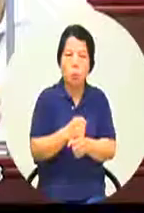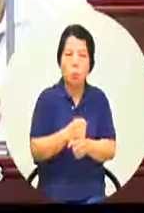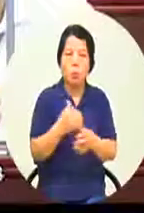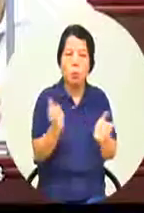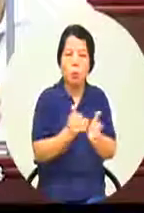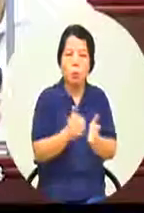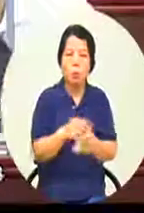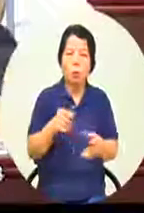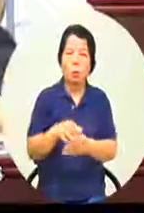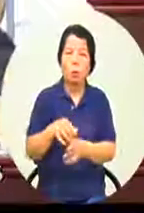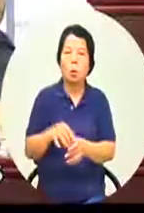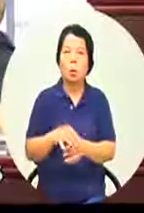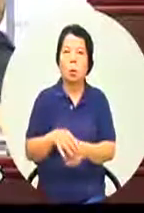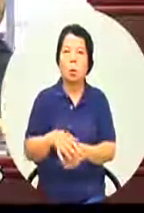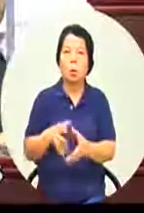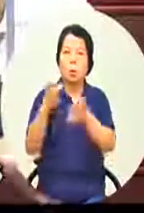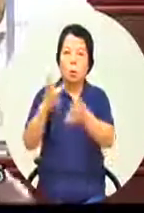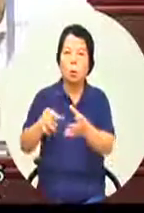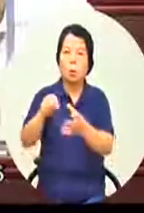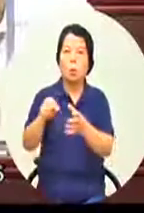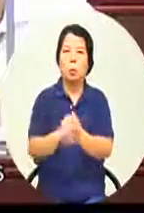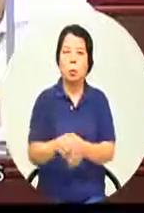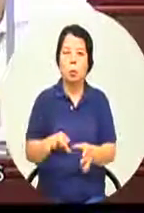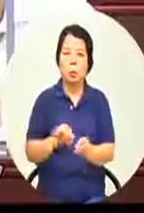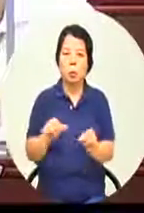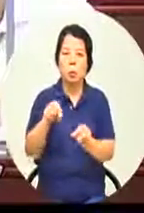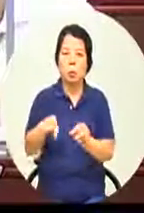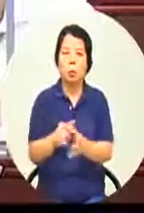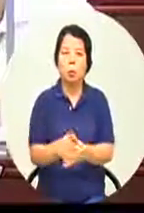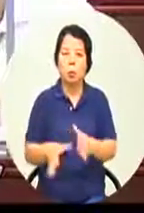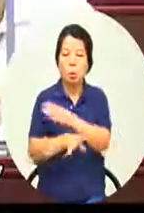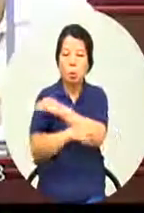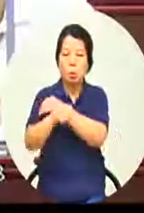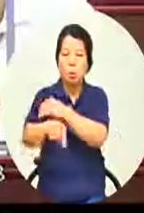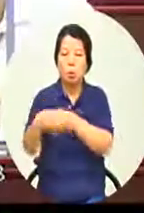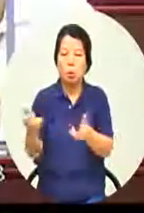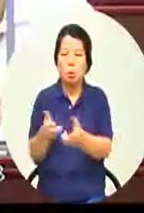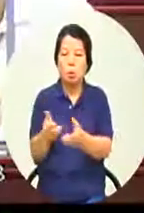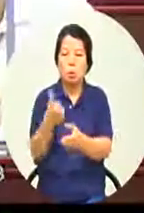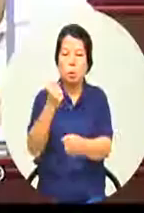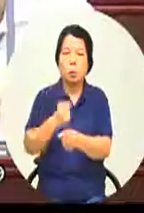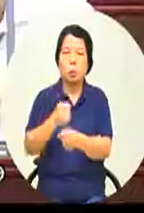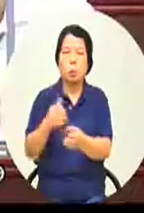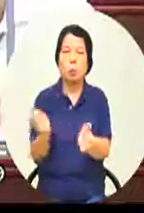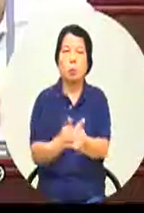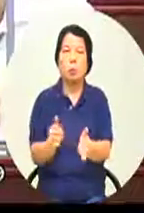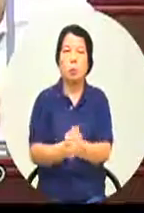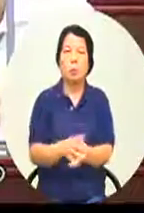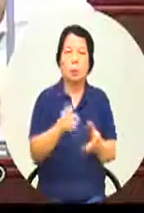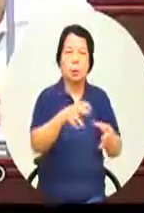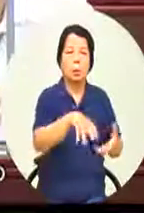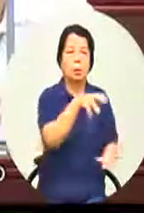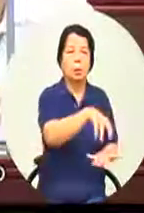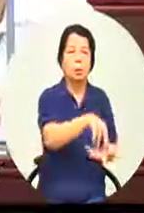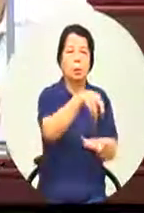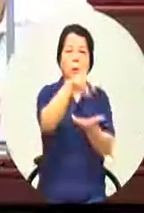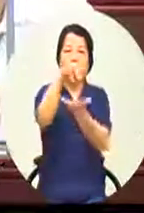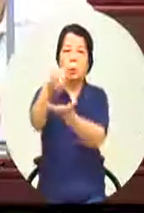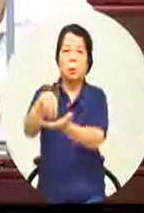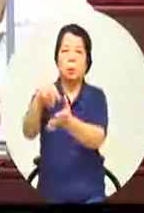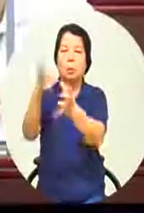工地那边是要把那个地上的那个基柱先做好那个基础工程，然后再吊装，这样就完